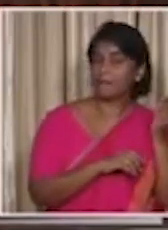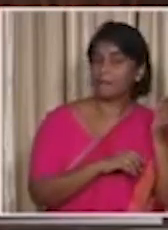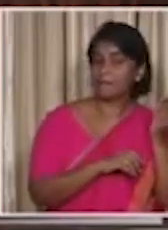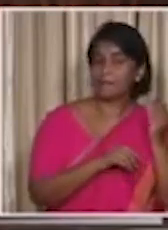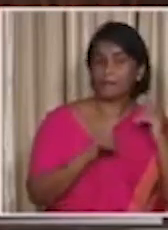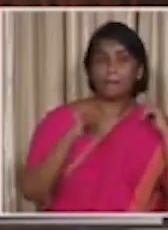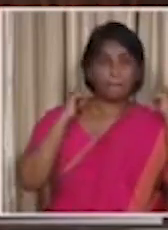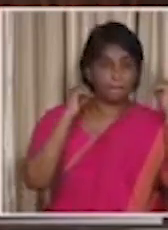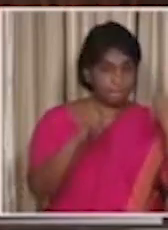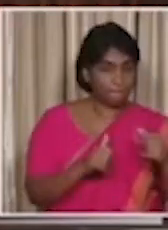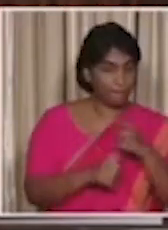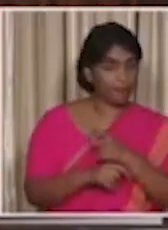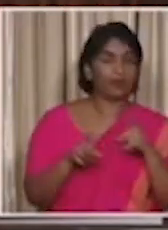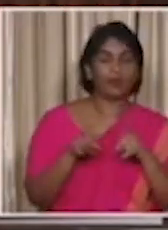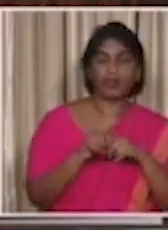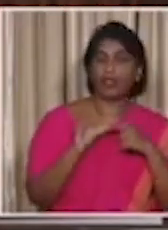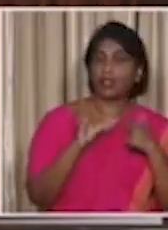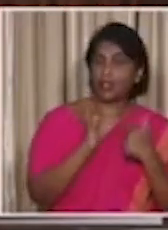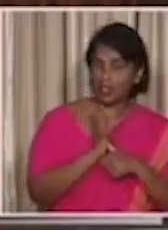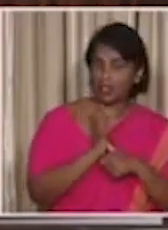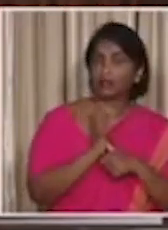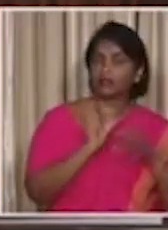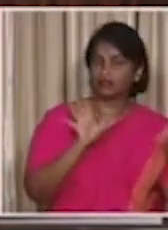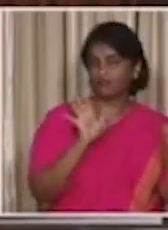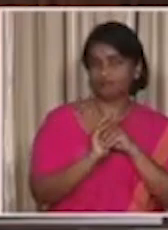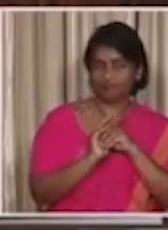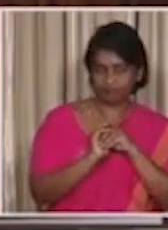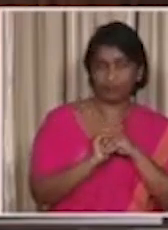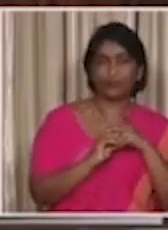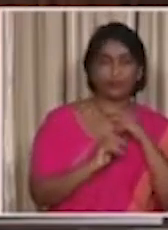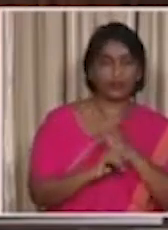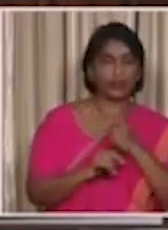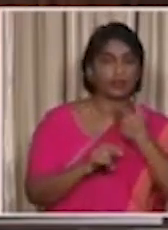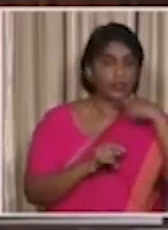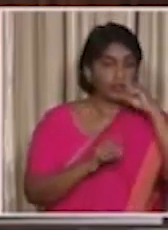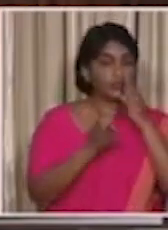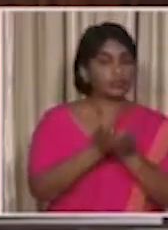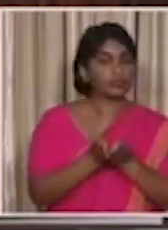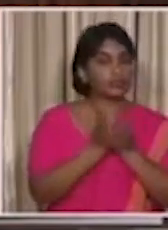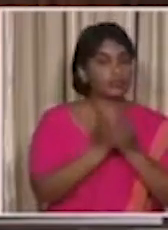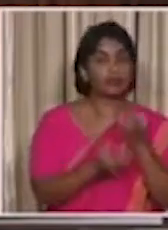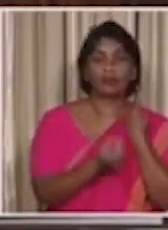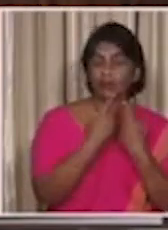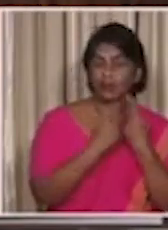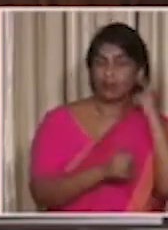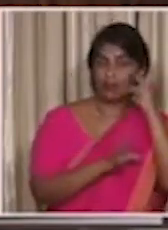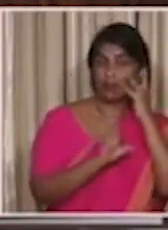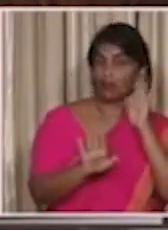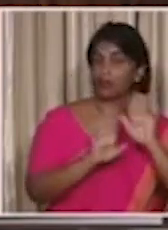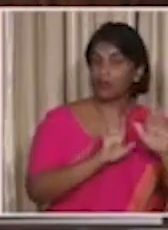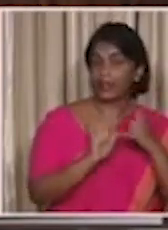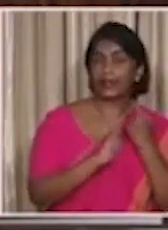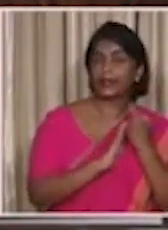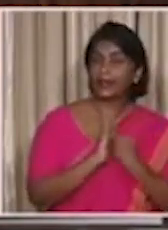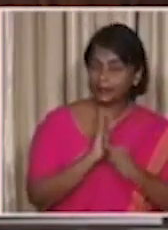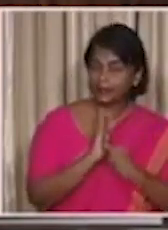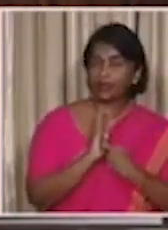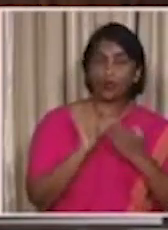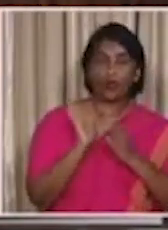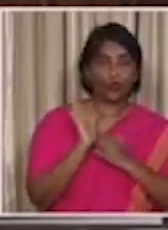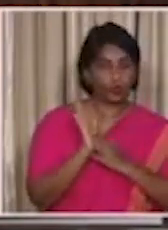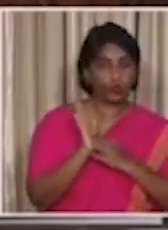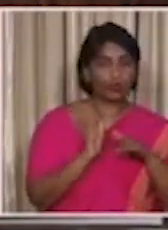ආදම්ගේ පාලම සහ පනත් යටතට ගැනෙනවා. සාගර සම්පත් ගවේෂණ සහ කළමනාකරණ නීතිය,